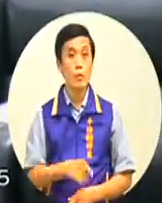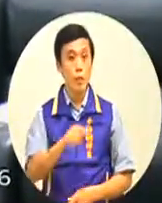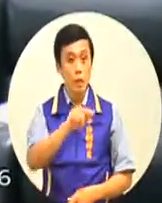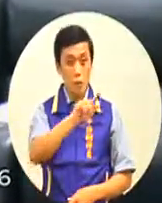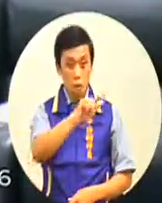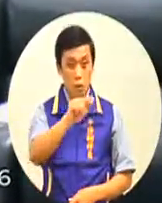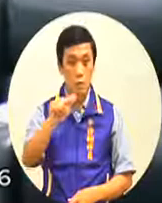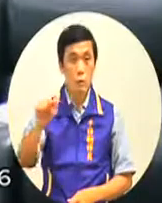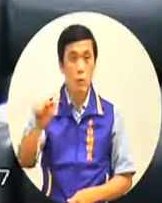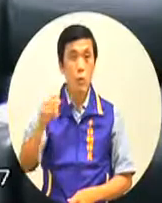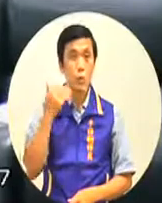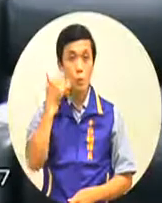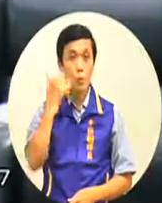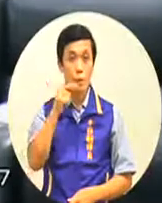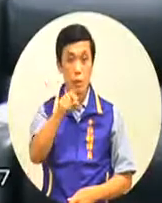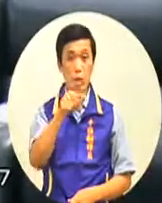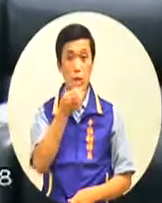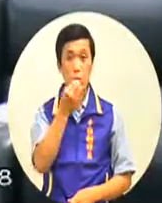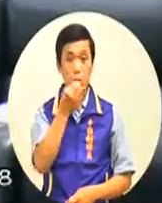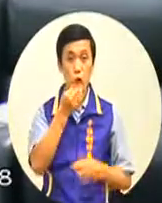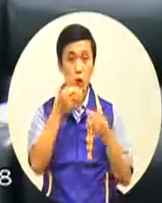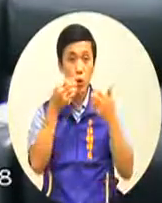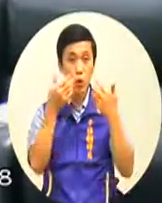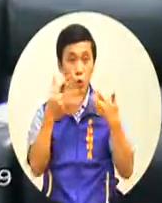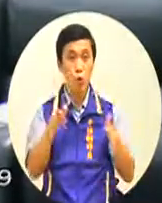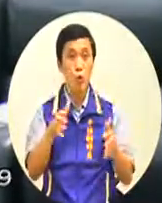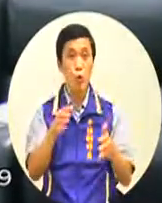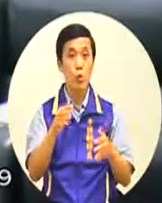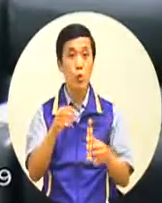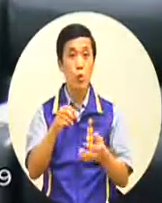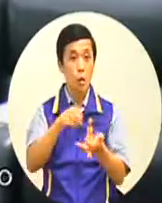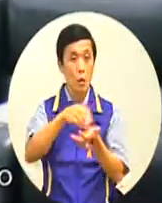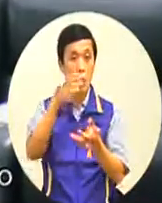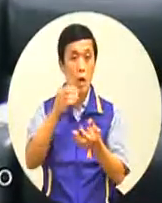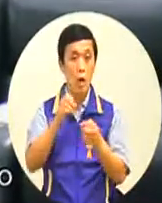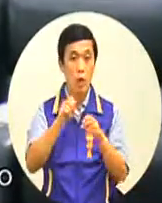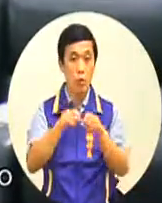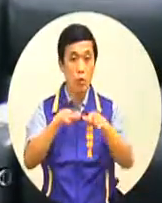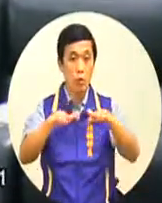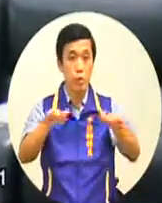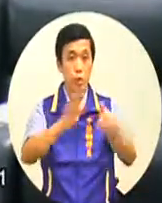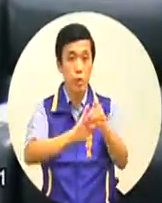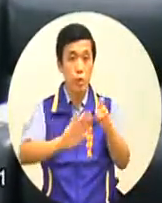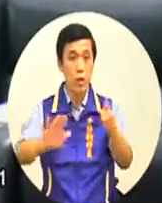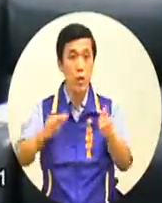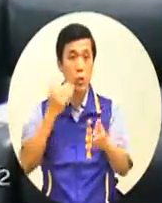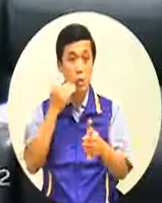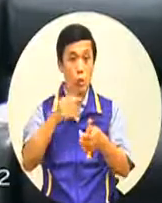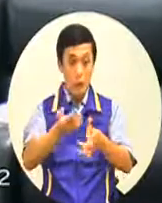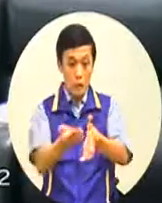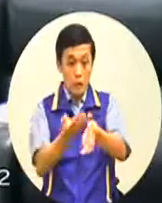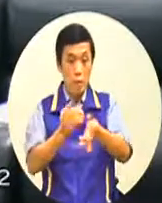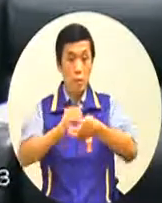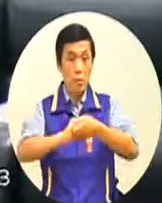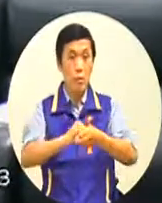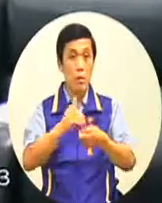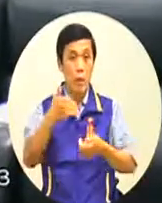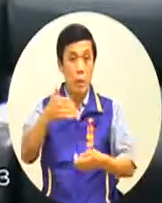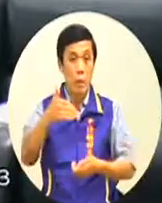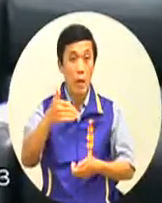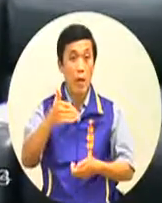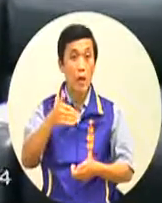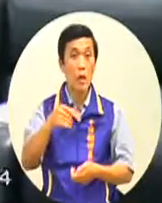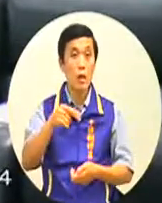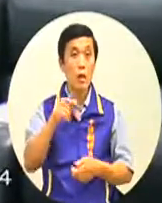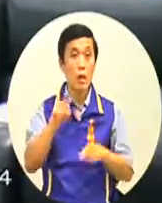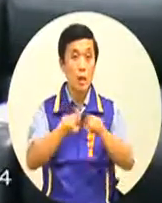吼，他说如果你吃了那么多，就是相关核灾食品没有经过去确认过的吼，你知道吗？那个孩子，他说一